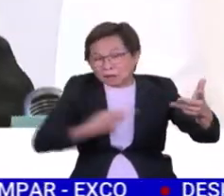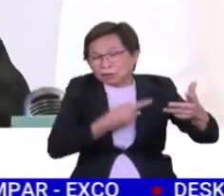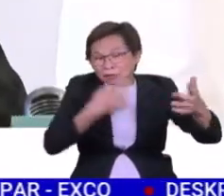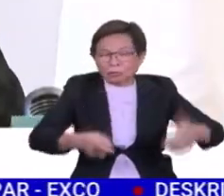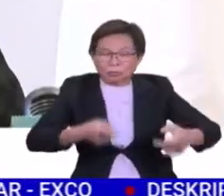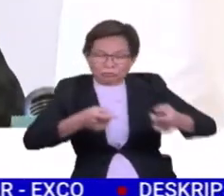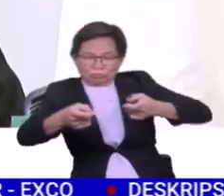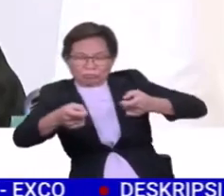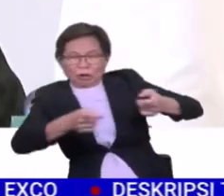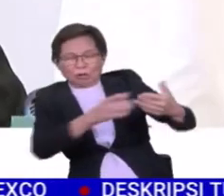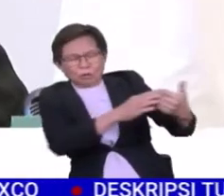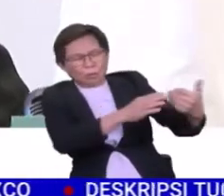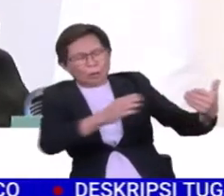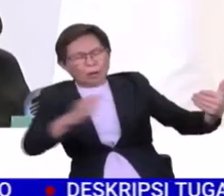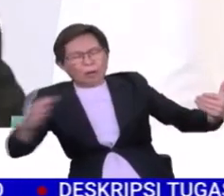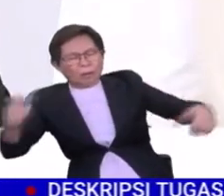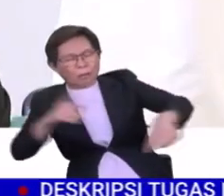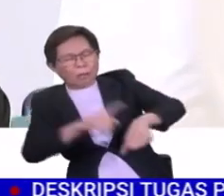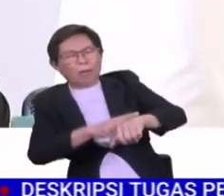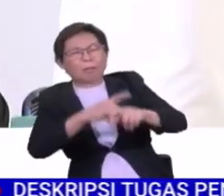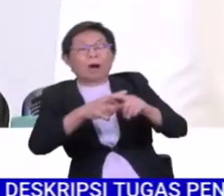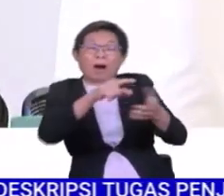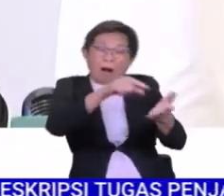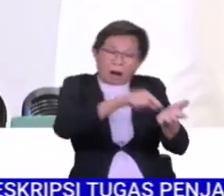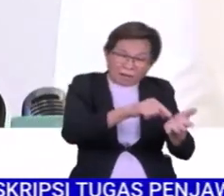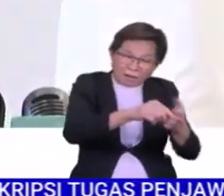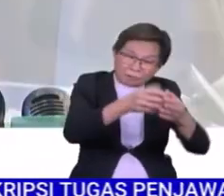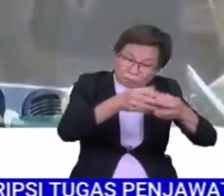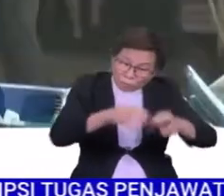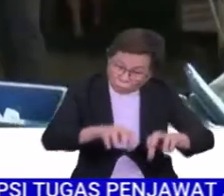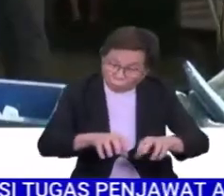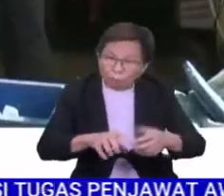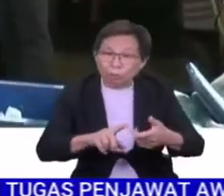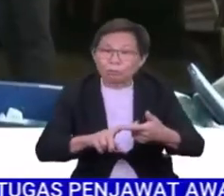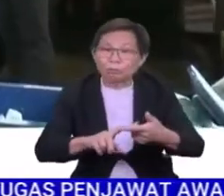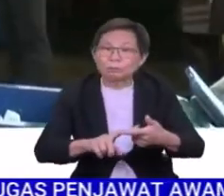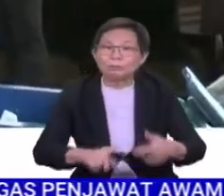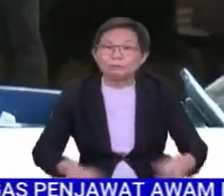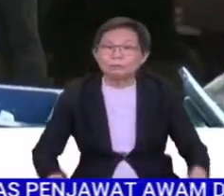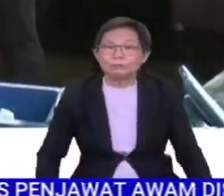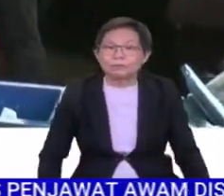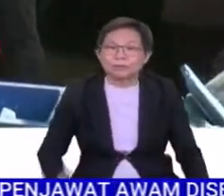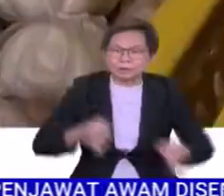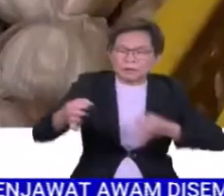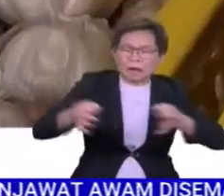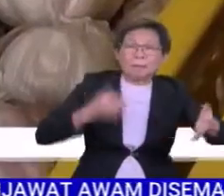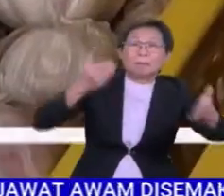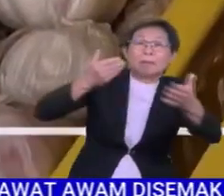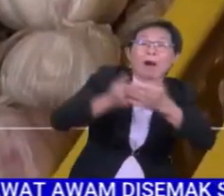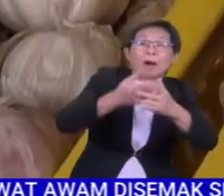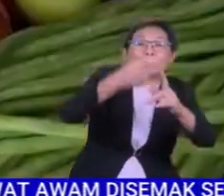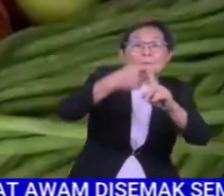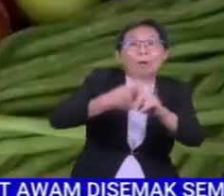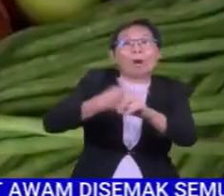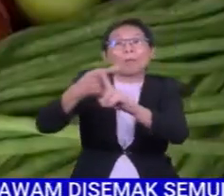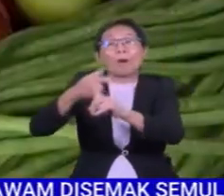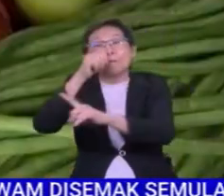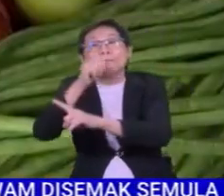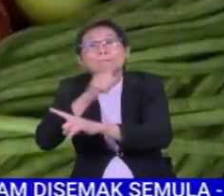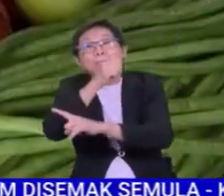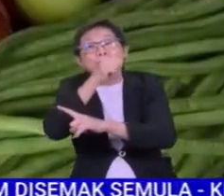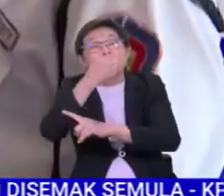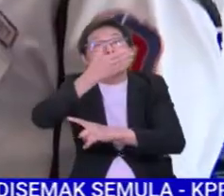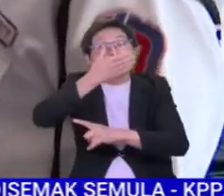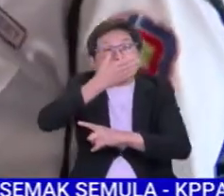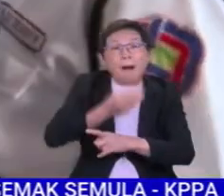dikawal sepanjang masa berapa bulan ayam telur ya jelasnya menjelang bulan puasa Ini senarai harga